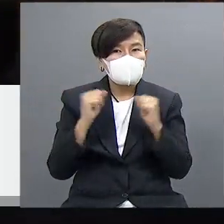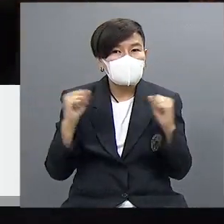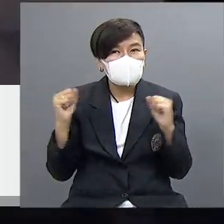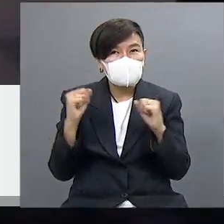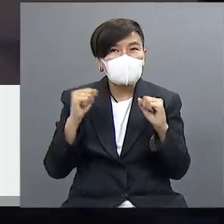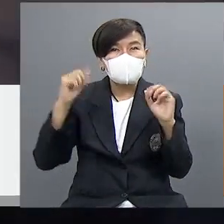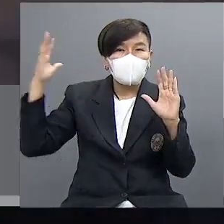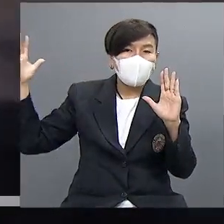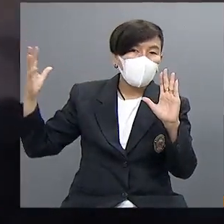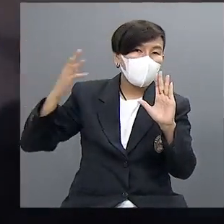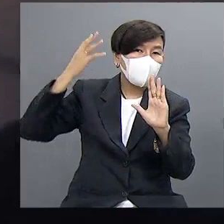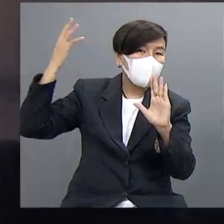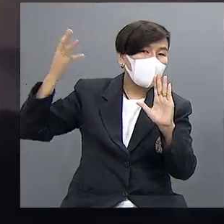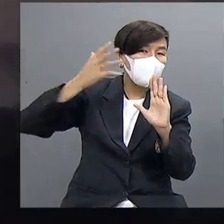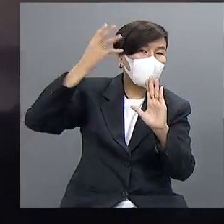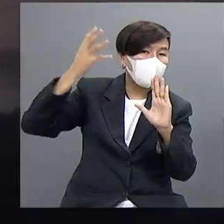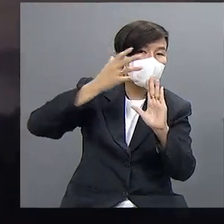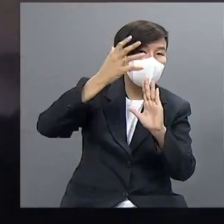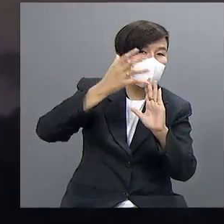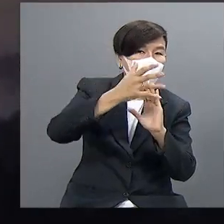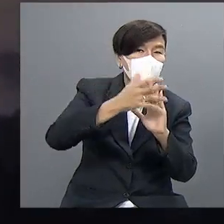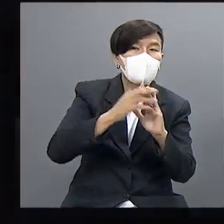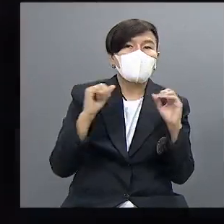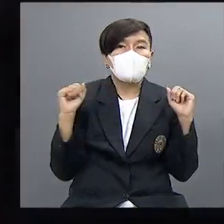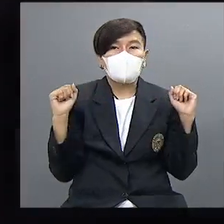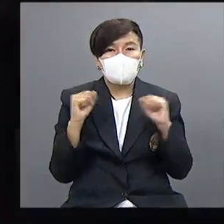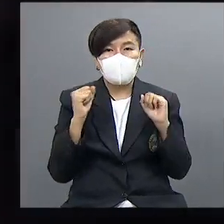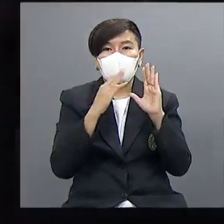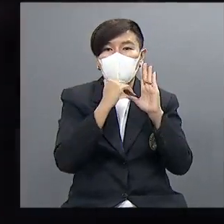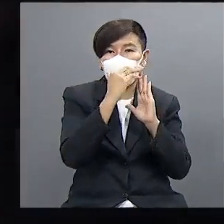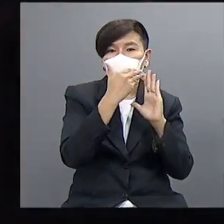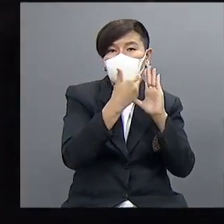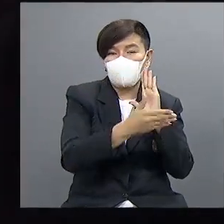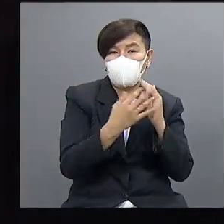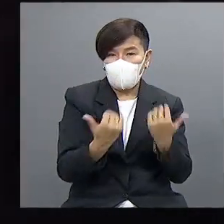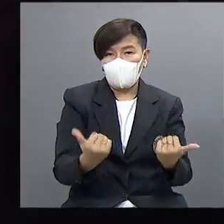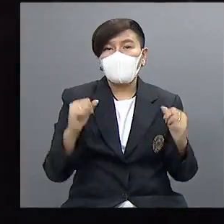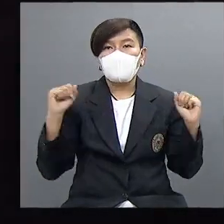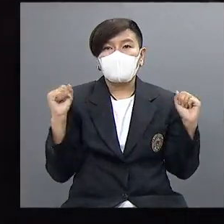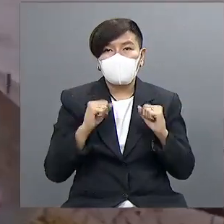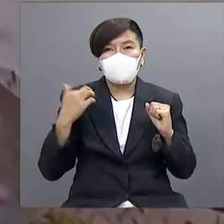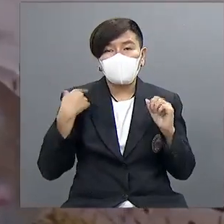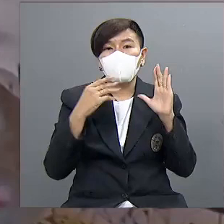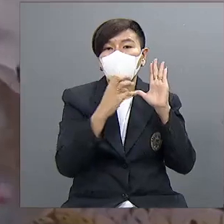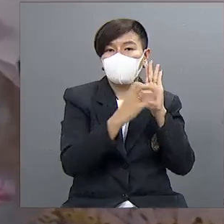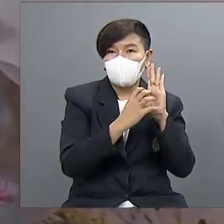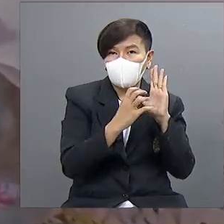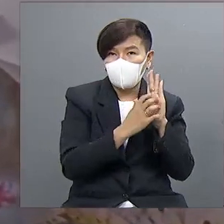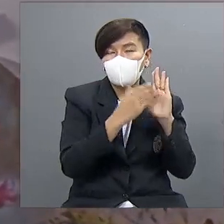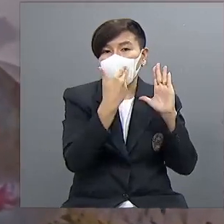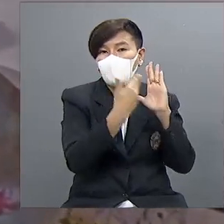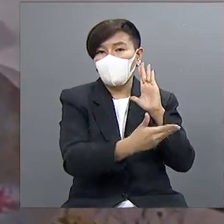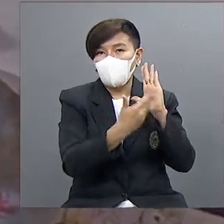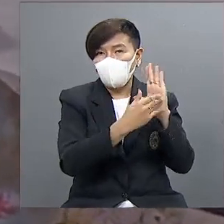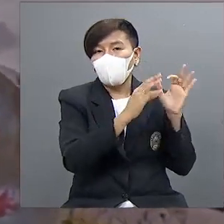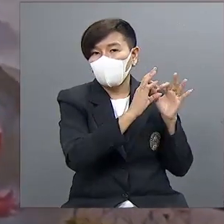คลุมภาคเหนือและภาคตะวันออกเฉียงเหนือดังนั้นวันนี้ยังคงมีอากาศหนาวเย็นนะคะซึ่งก็รวมไปถึงภาคกลางภาคตะวันออกที่จะมีอากาศ